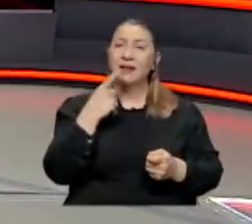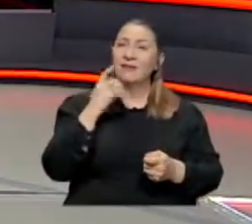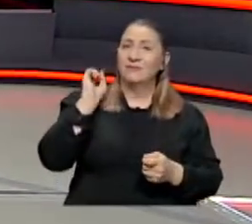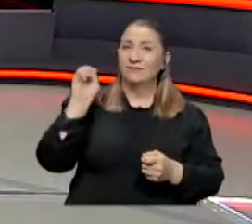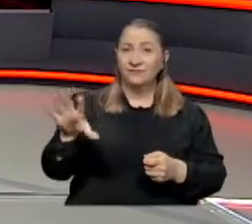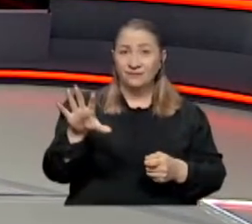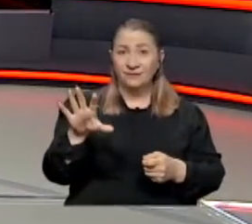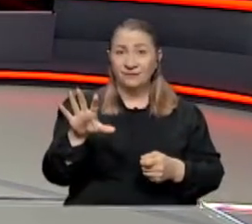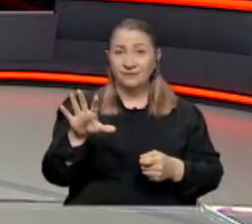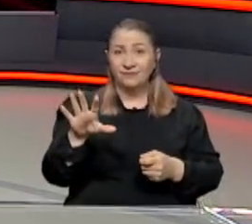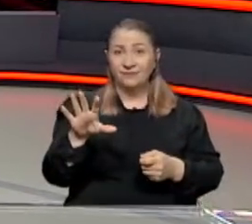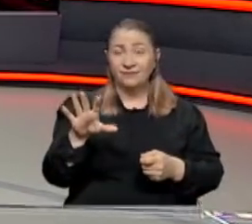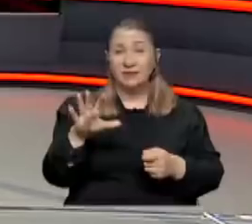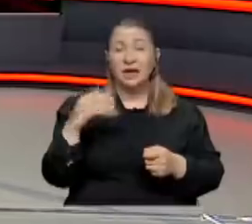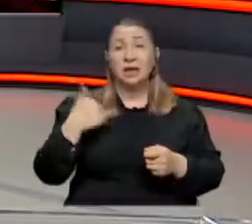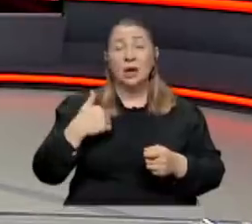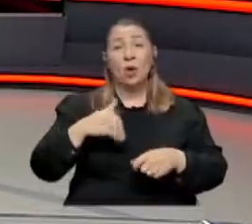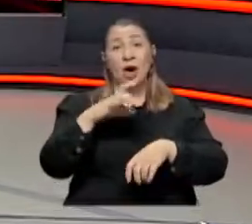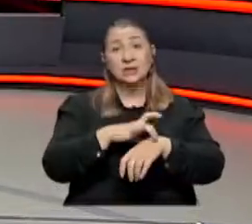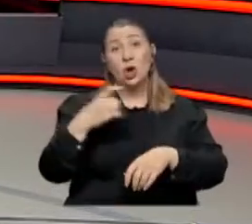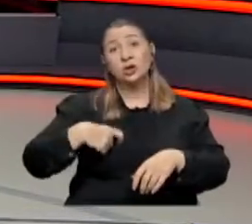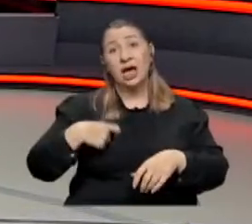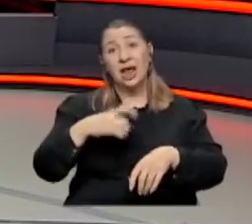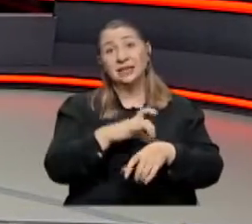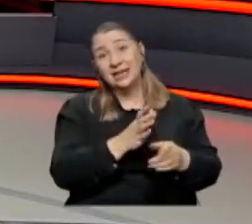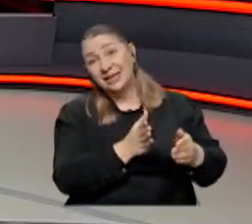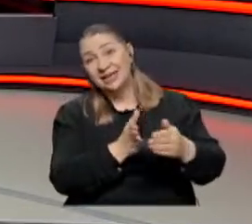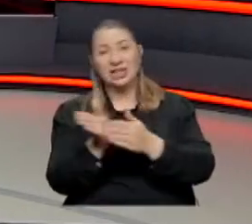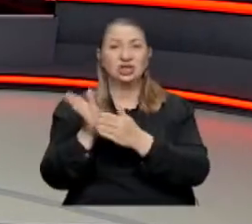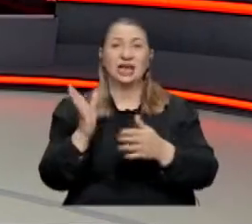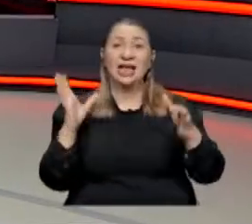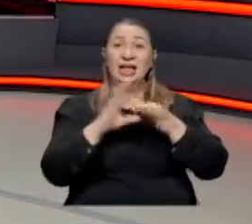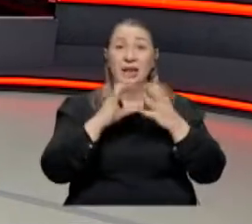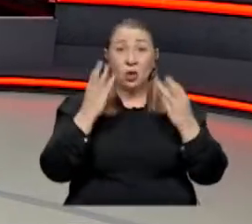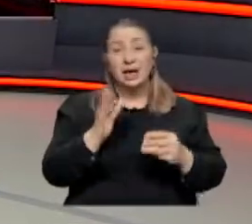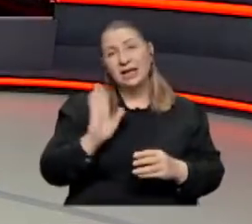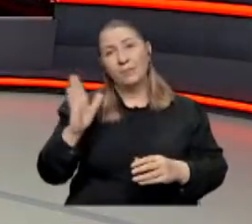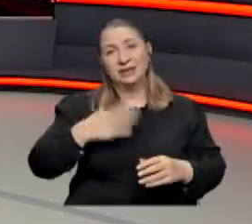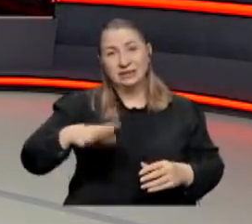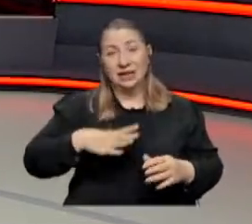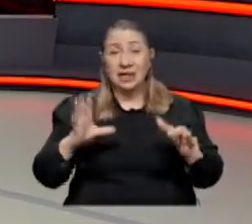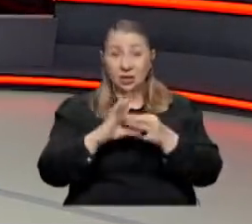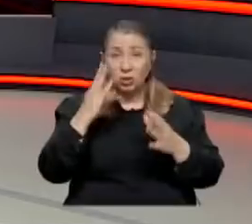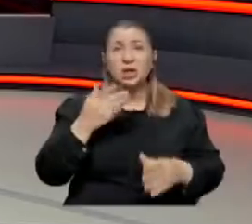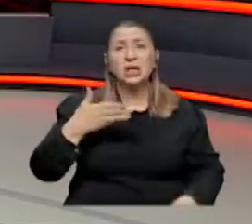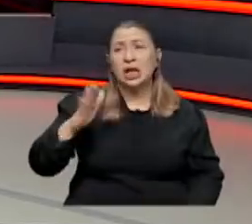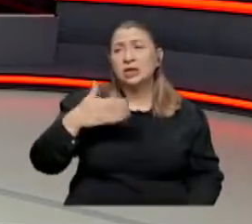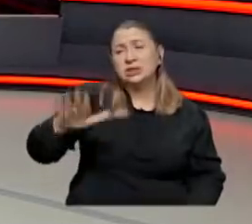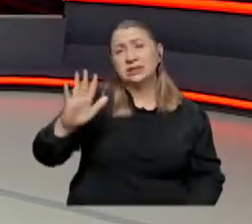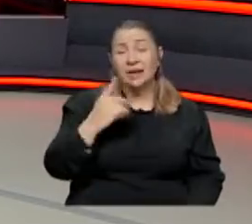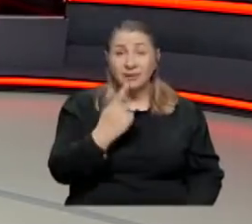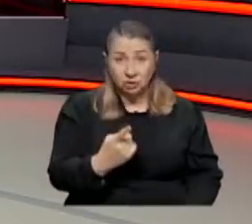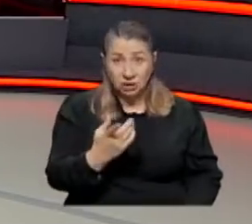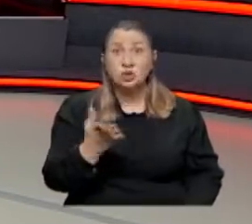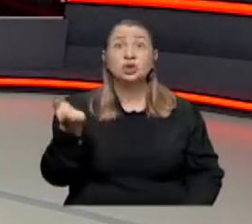yönelik ve kamu hastanelerinde özel hastanelerde geçecekler ile ilgili olarak geçmek isteyenler ile ilgili olarak giderlerse gitsinler